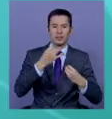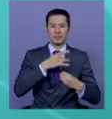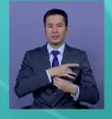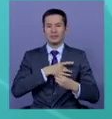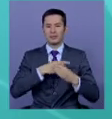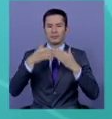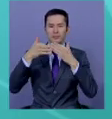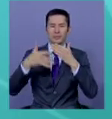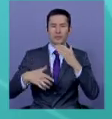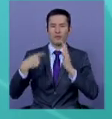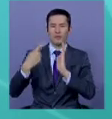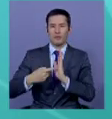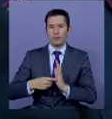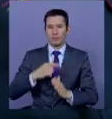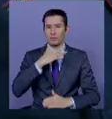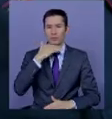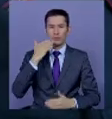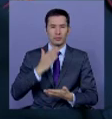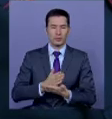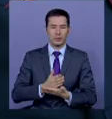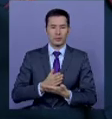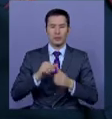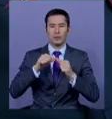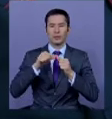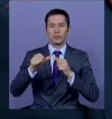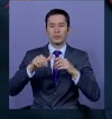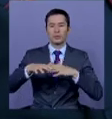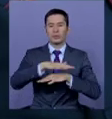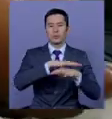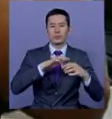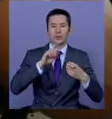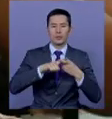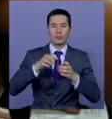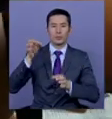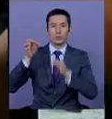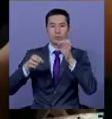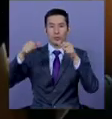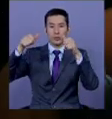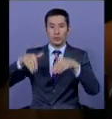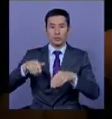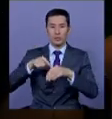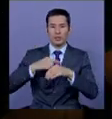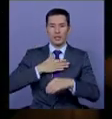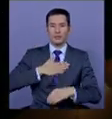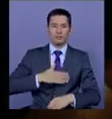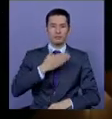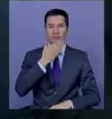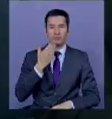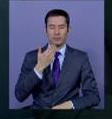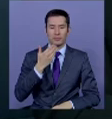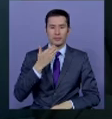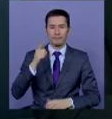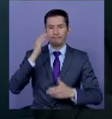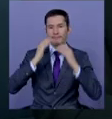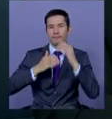бірқатар өзекті түйткілдердің бары айтылды. Әсіресе жұрт сот шешімдеріне көңілі толмайтынын жеткізді. Қордаланып қалған шаруаларды